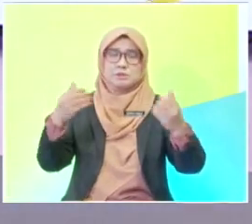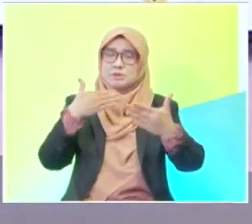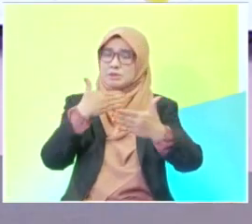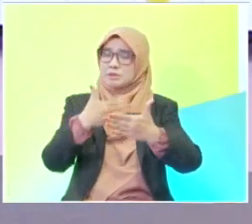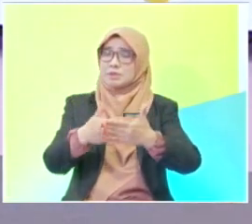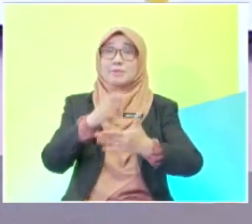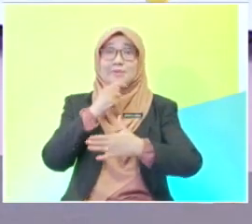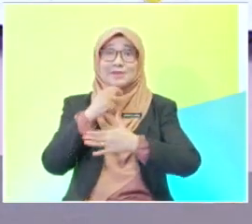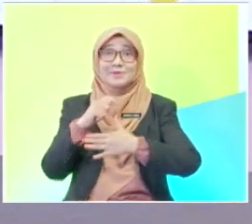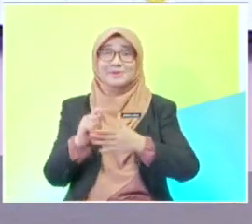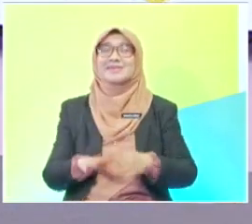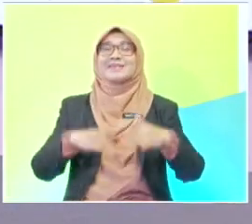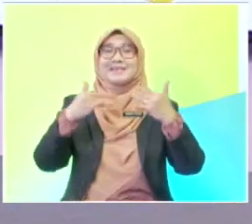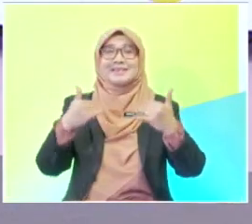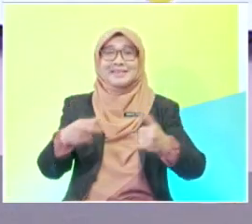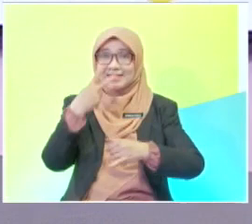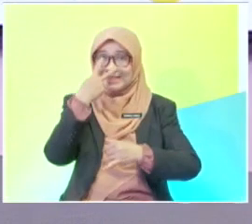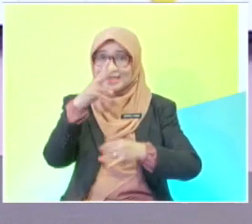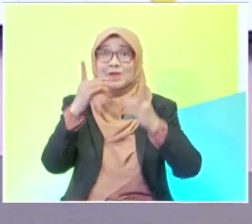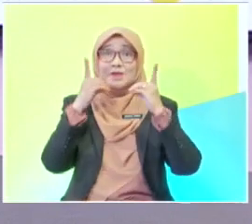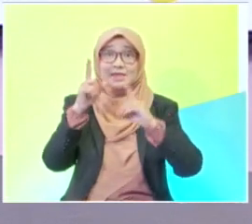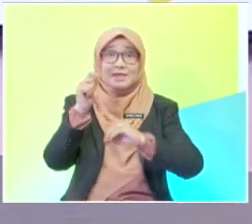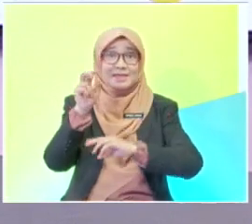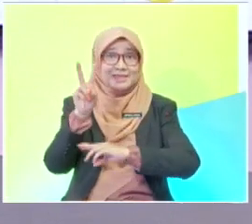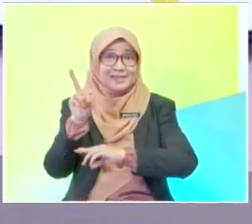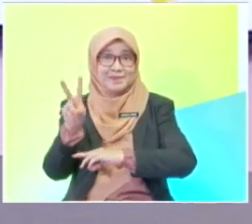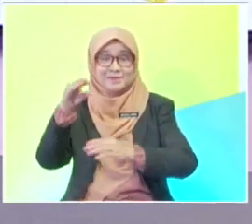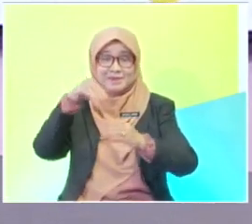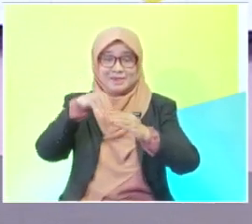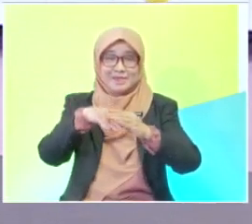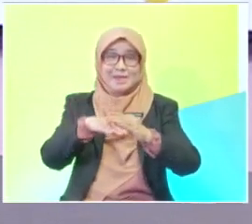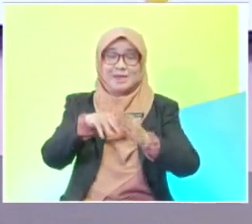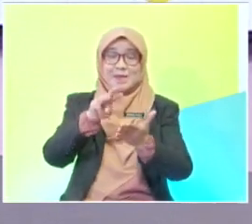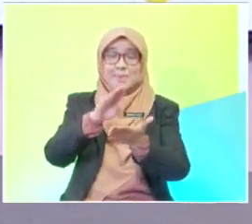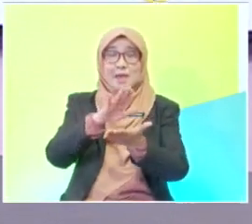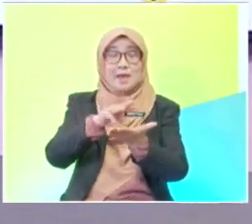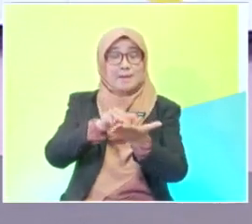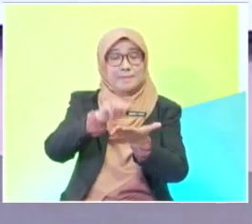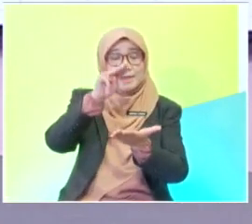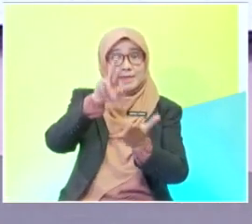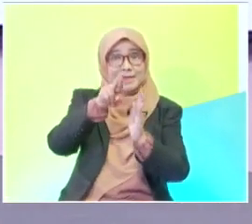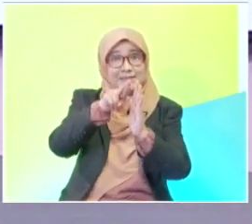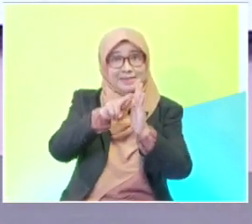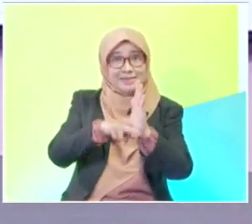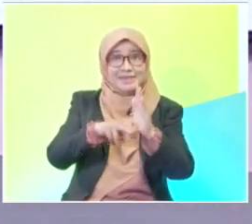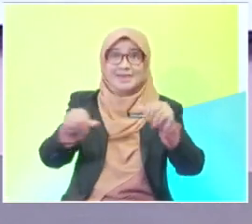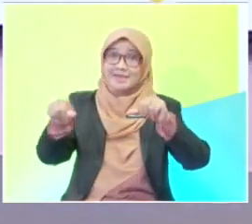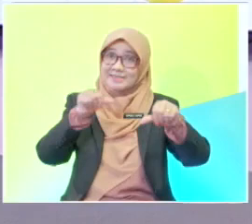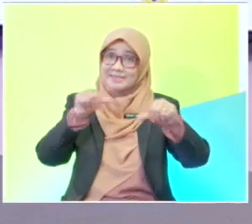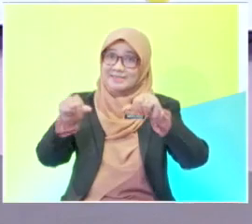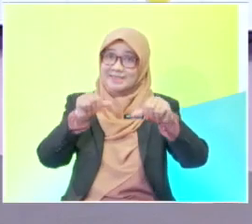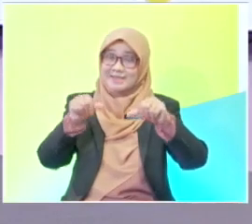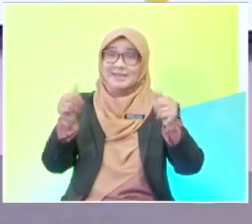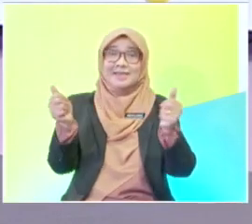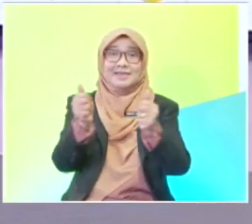hayatnya. Hai semua, anda sekarang sedang menonton Didik TV KPM dalam slot menengah rendah. Mata pelajaran yang kita belajar ialah sains.